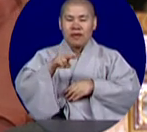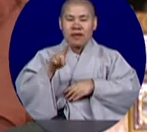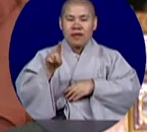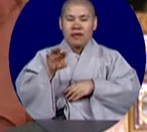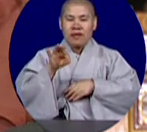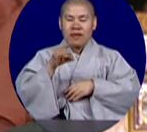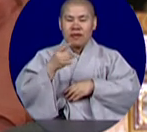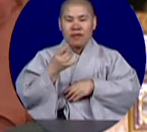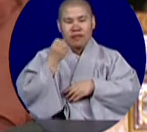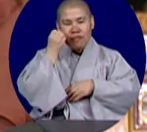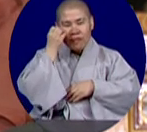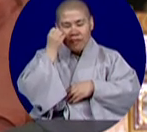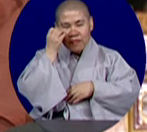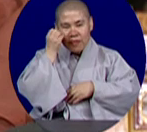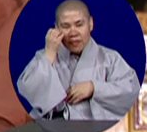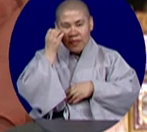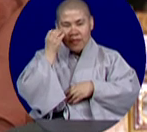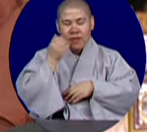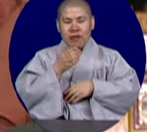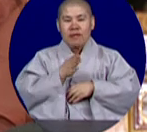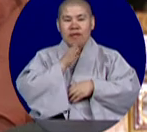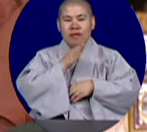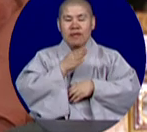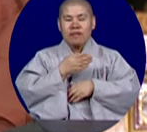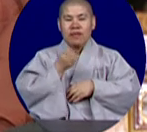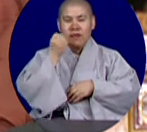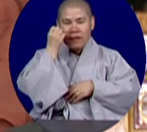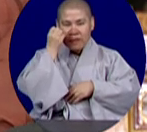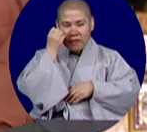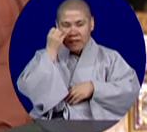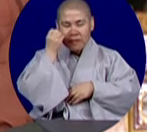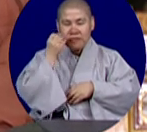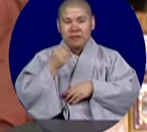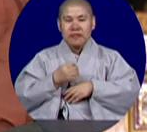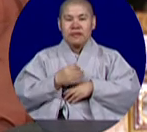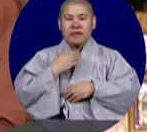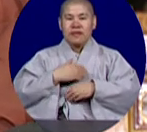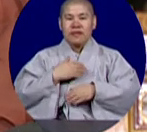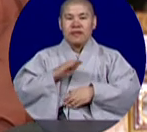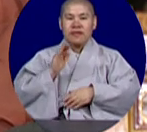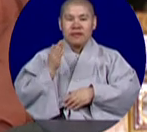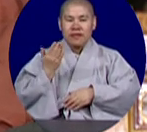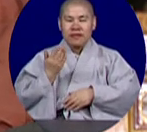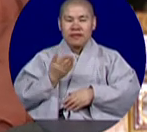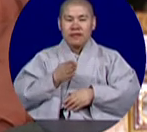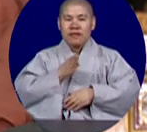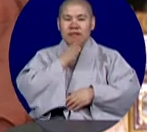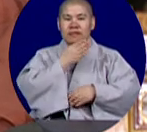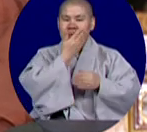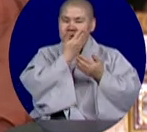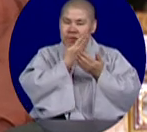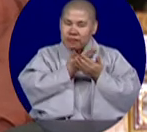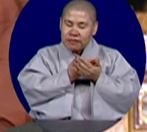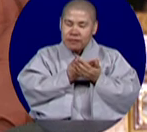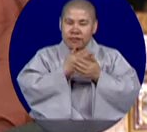그 신비롭기가 그렇게 신비로울 수가 없는 겁니다. 이걸 이제 알아야 돼요. 그거 아주 중요한 거예요.